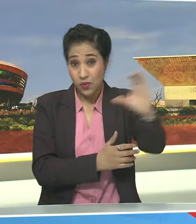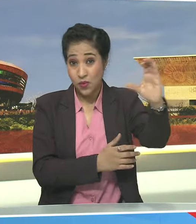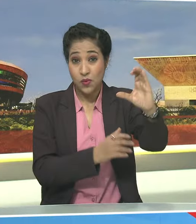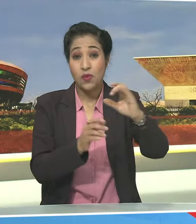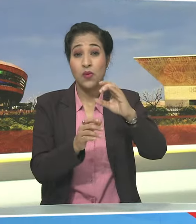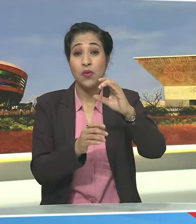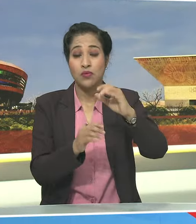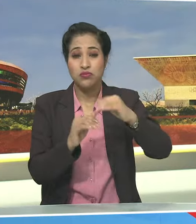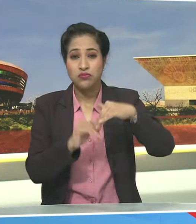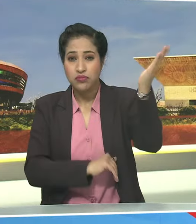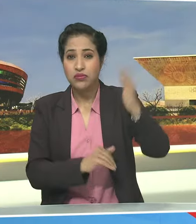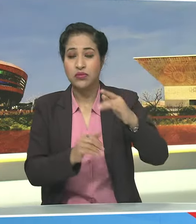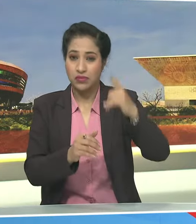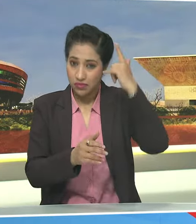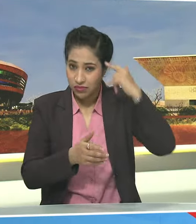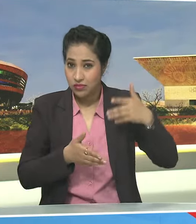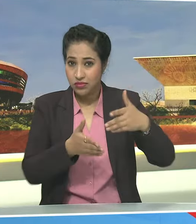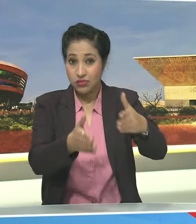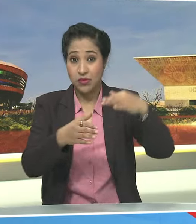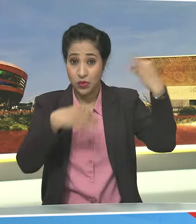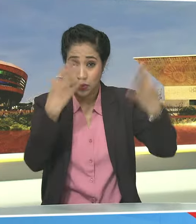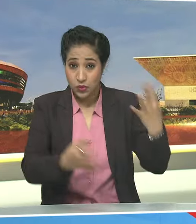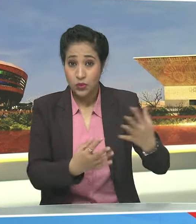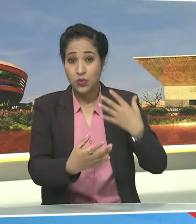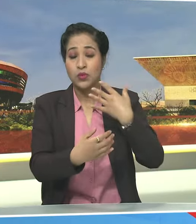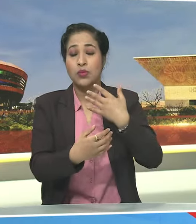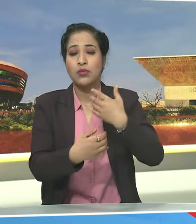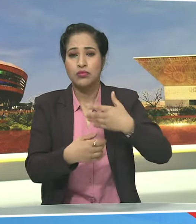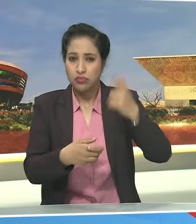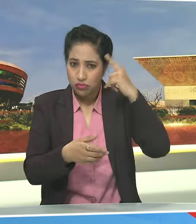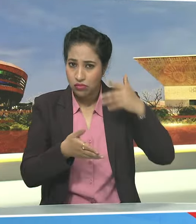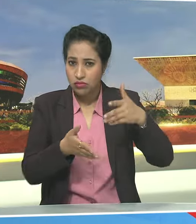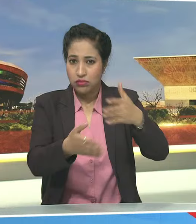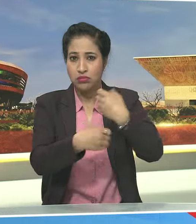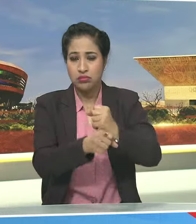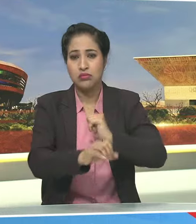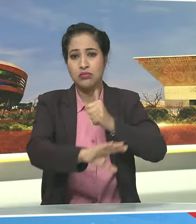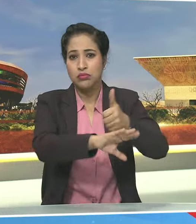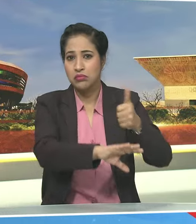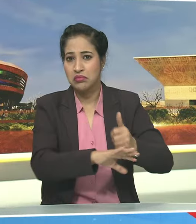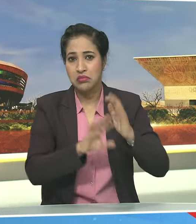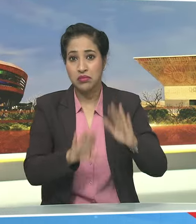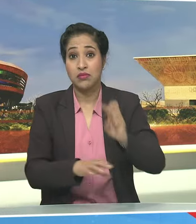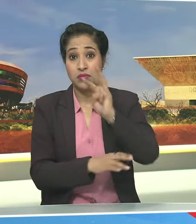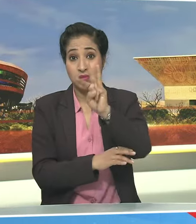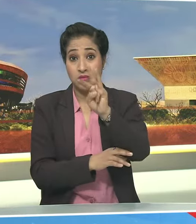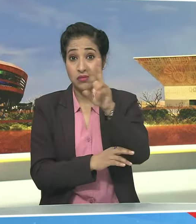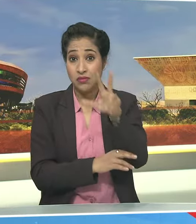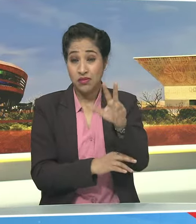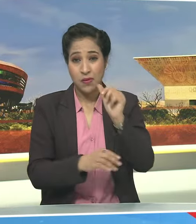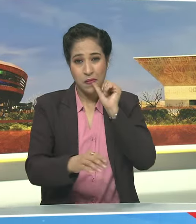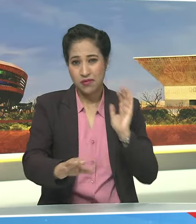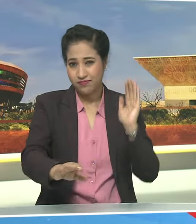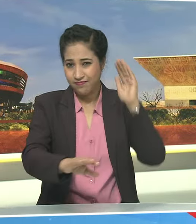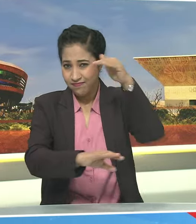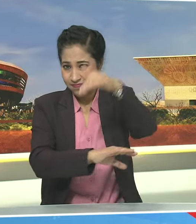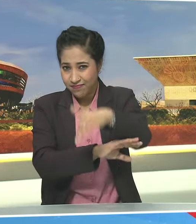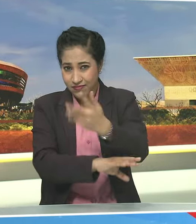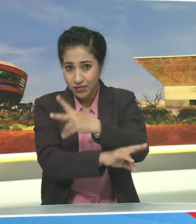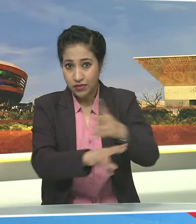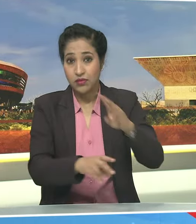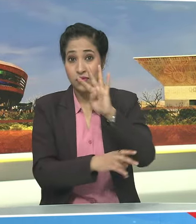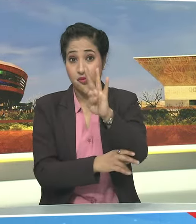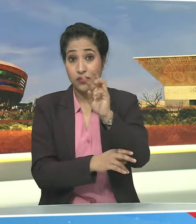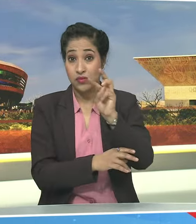की कई सड़क उन्नयन परियोजनाओं की आधारशिला भी रखेंगे जिनमें 38 पुलों सहित 43